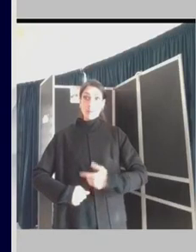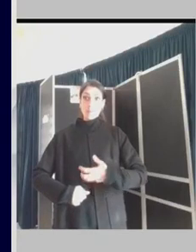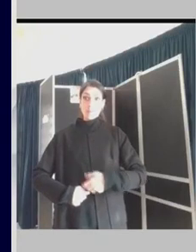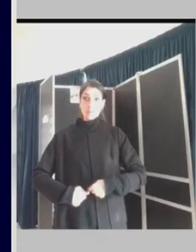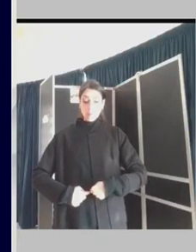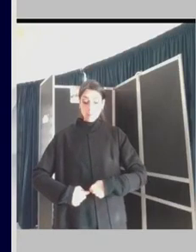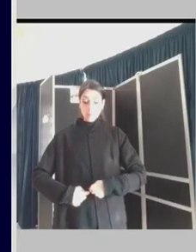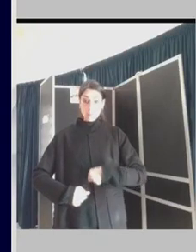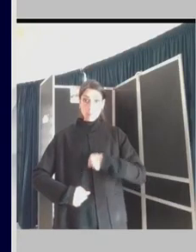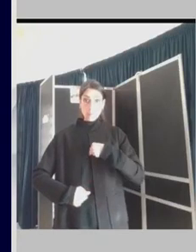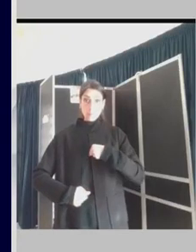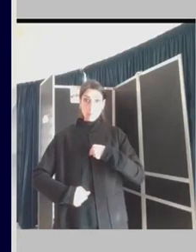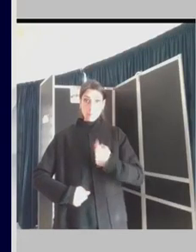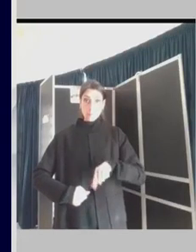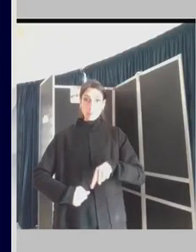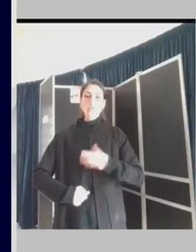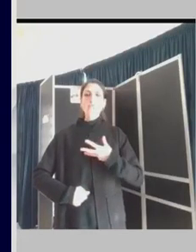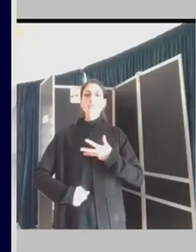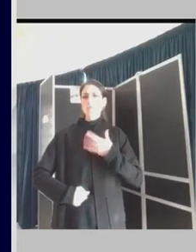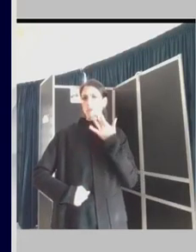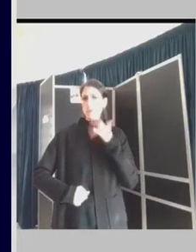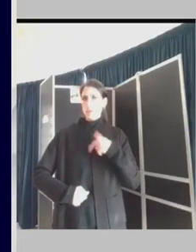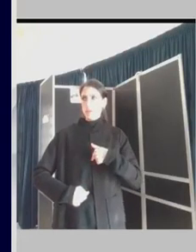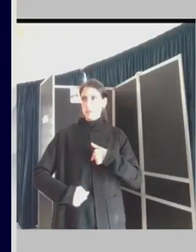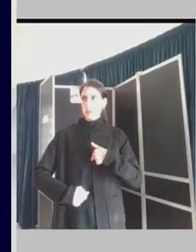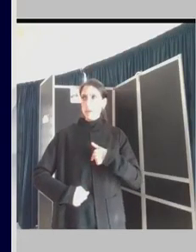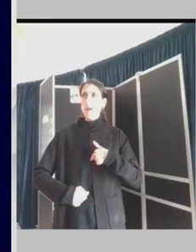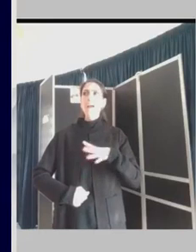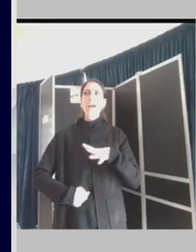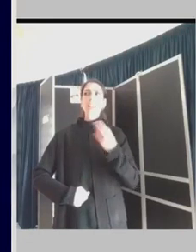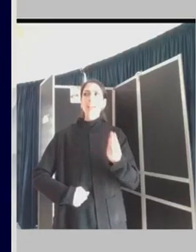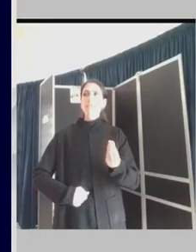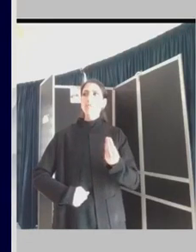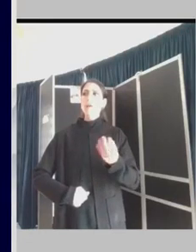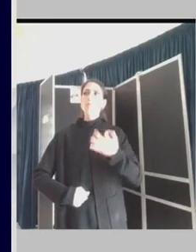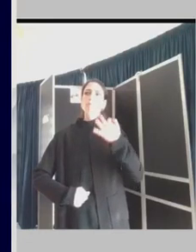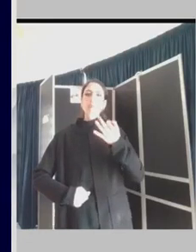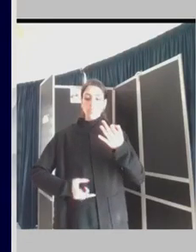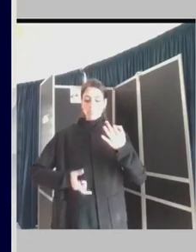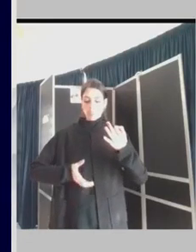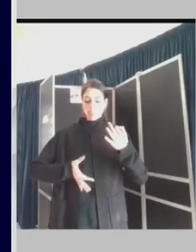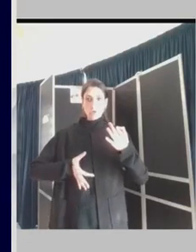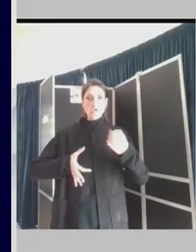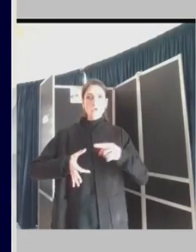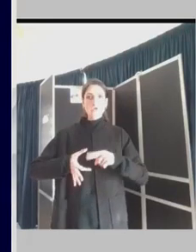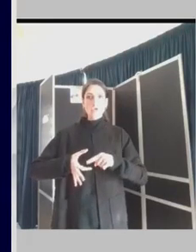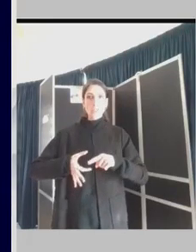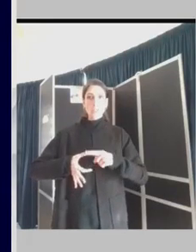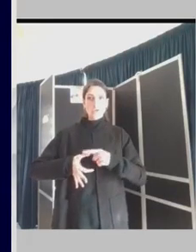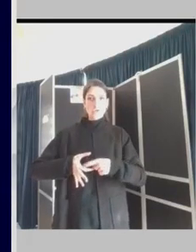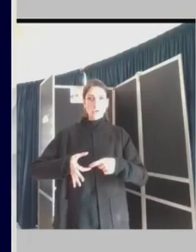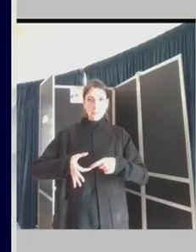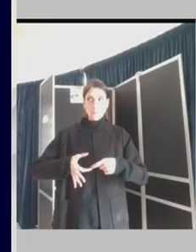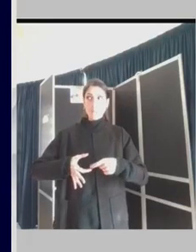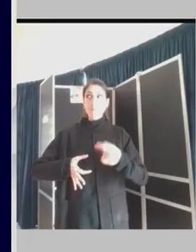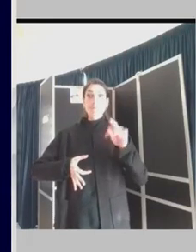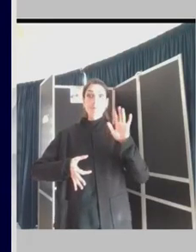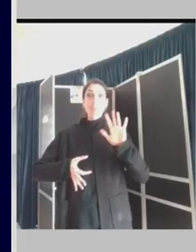questo segno qui, diciamo molto semplice, e fa una C con la mano in pratica, l'altra mano fa un pugno e la mette così di fianco,